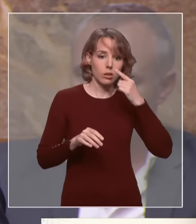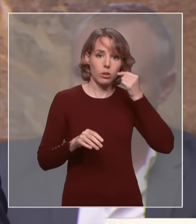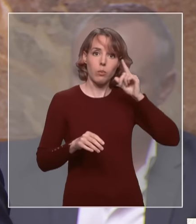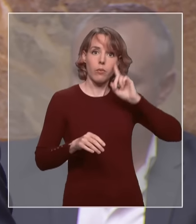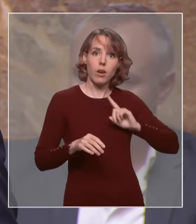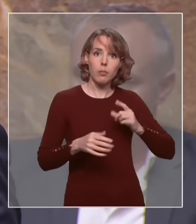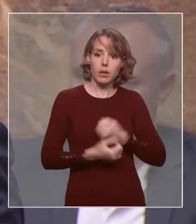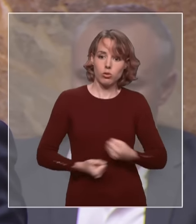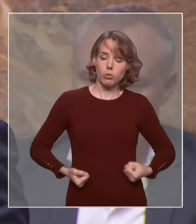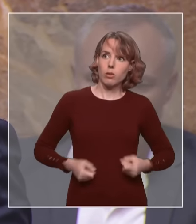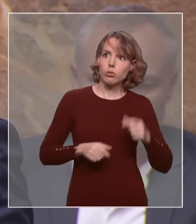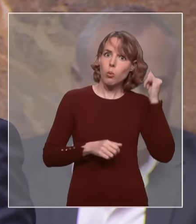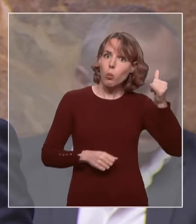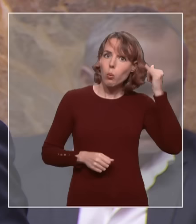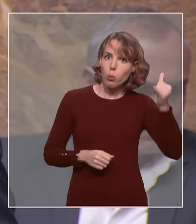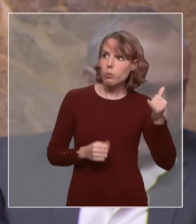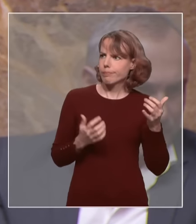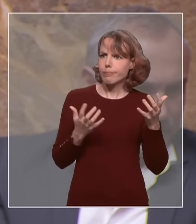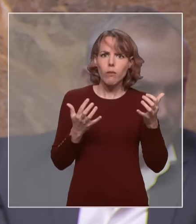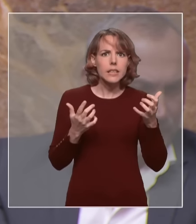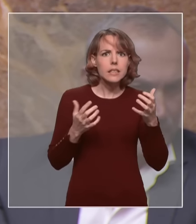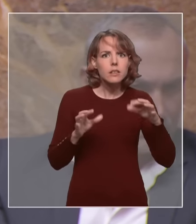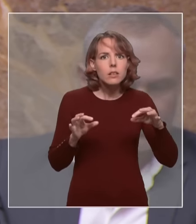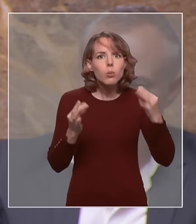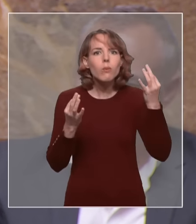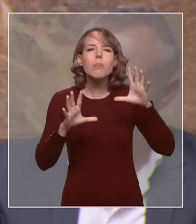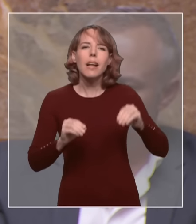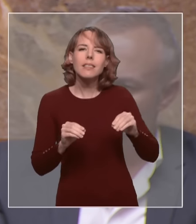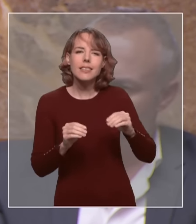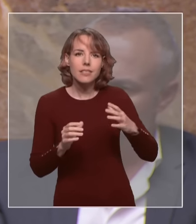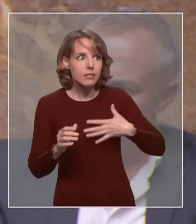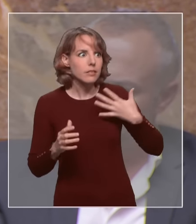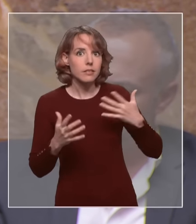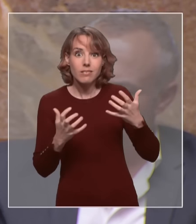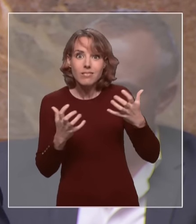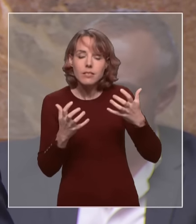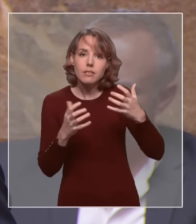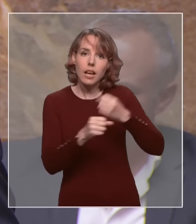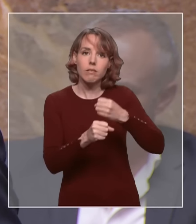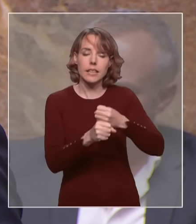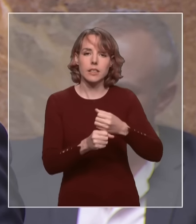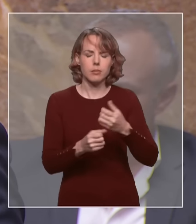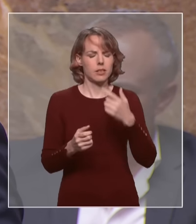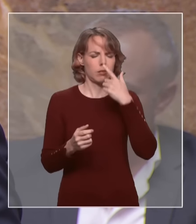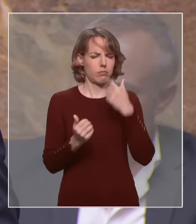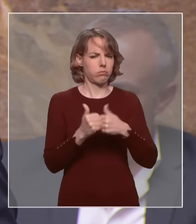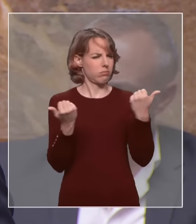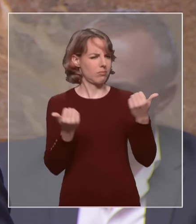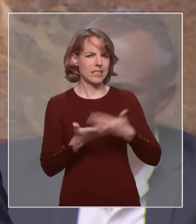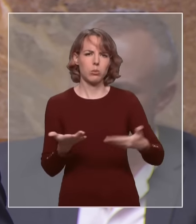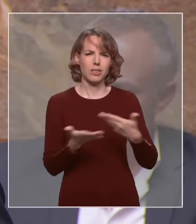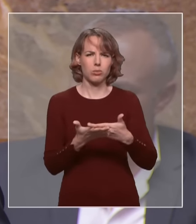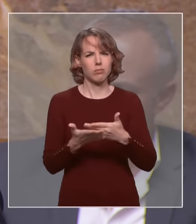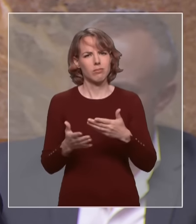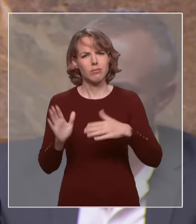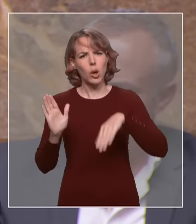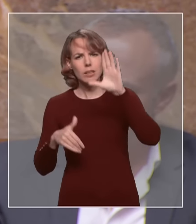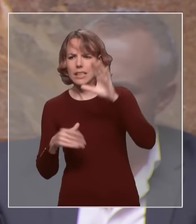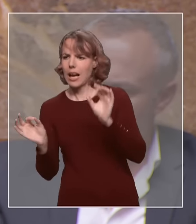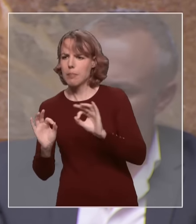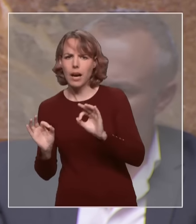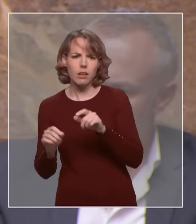trouver leur place dans la société par le travail. Ce paradoxe ne cesse de nous interpeller, de nous déranger, c'est un paradoxe qui